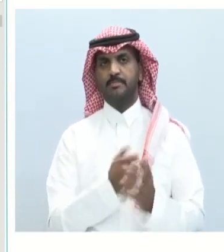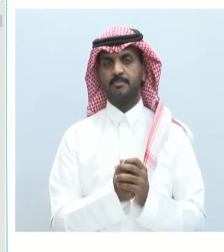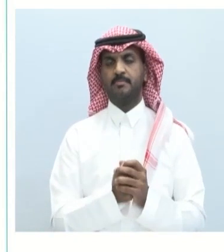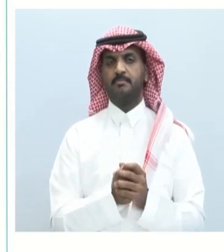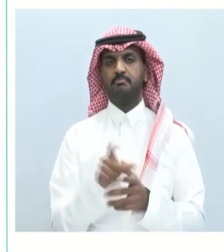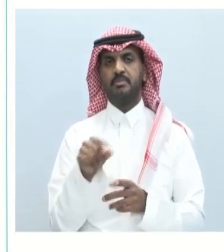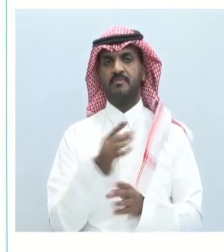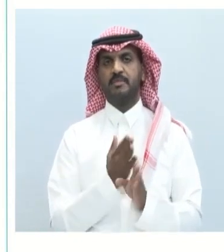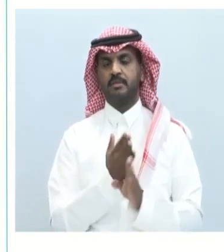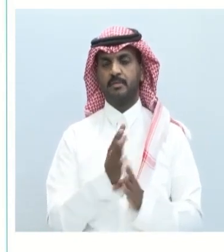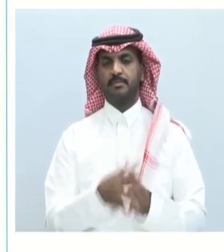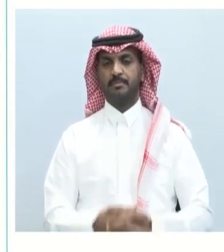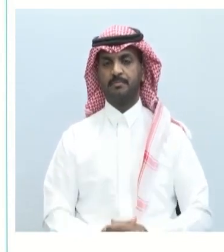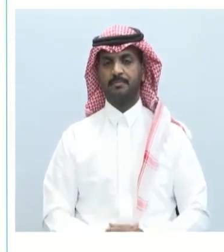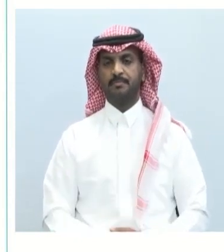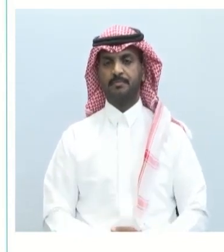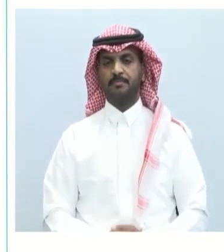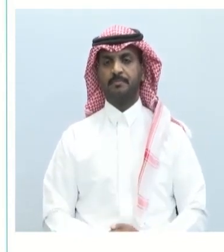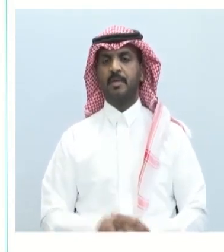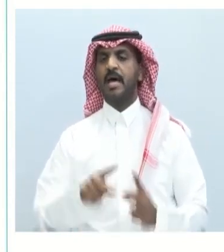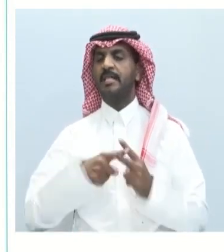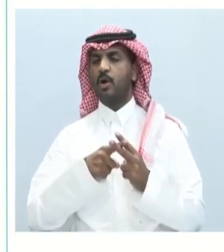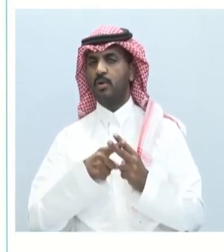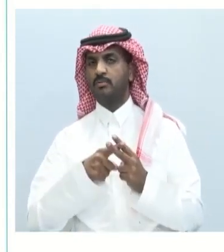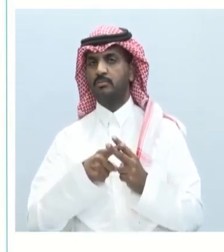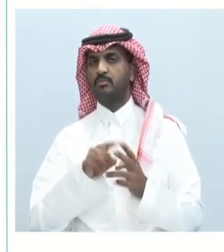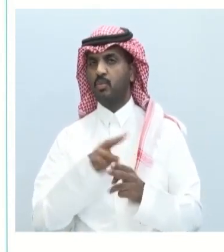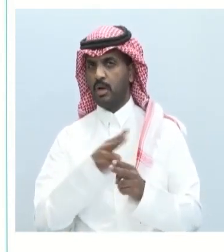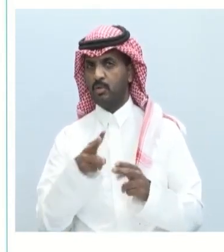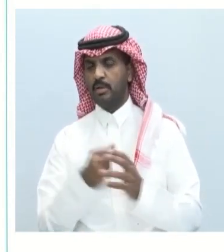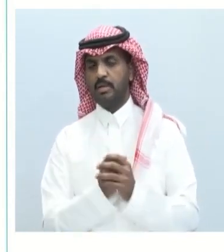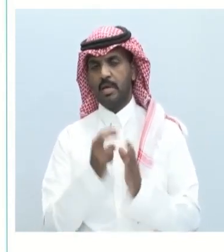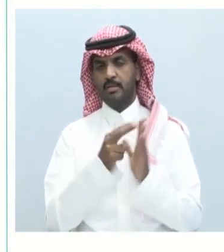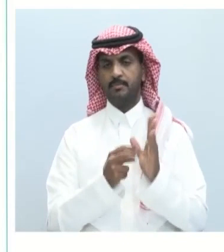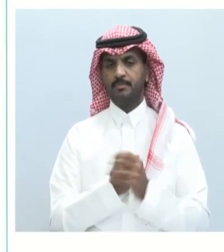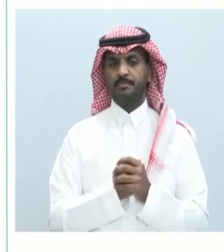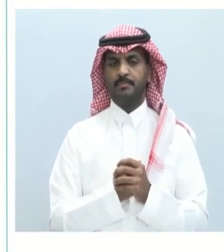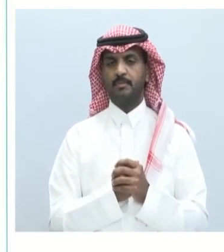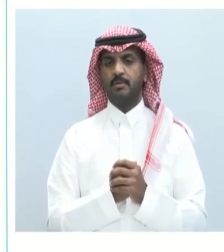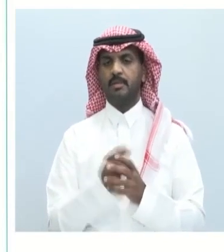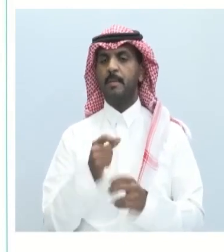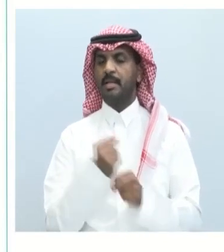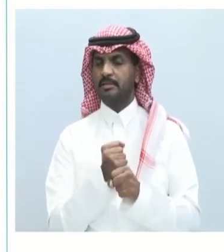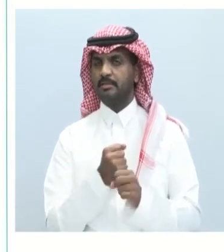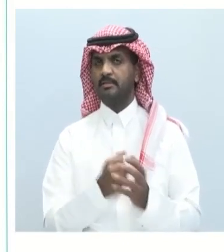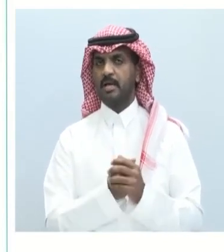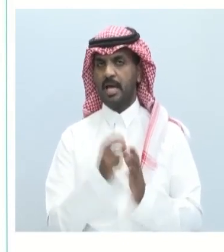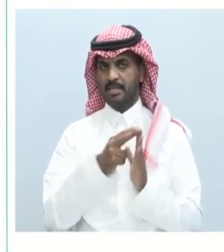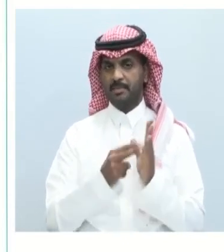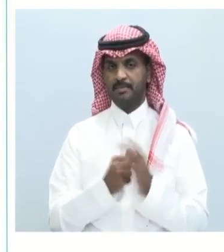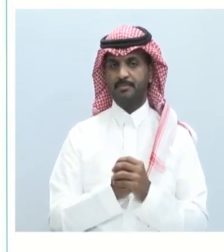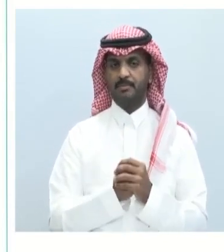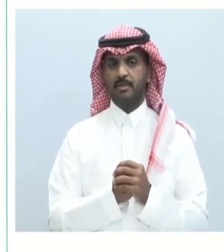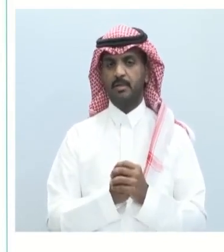بنفس الطريقه ادوات اخرى لقاعده البيانات بعد ان انشات جداول قواعد قاعده